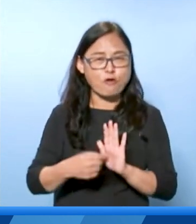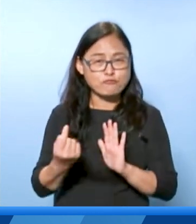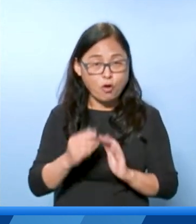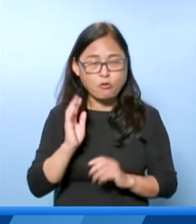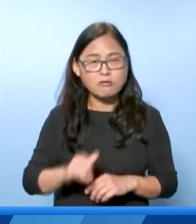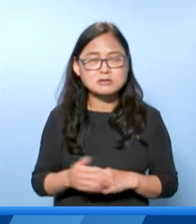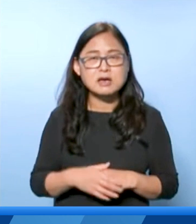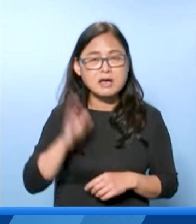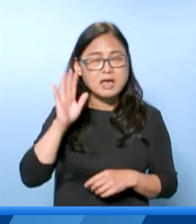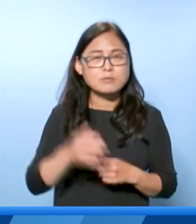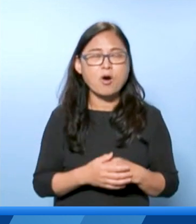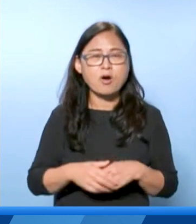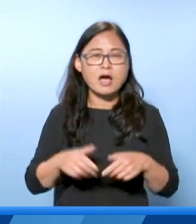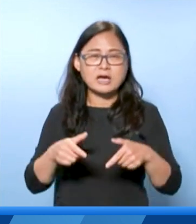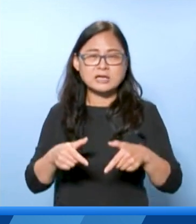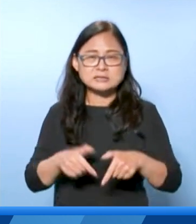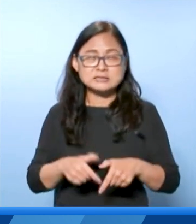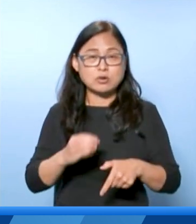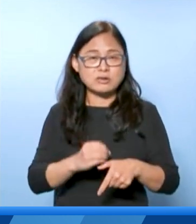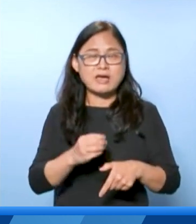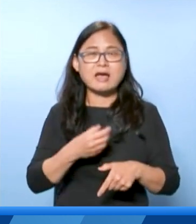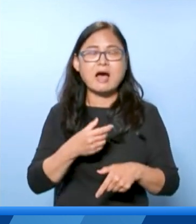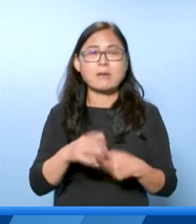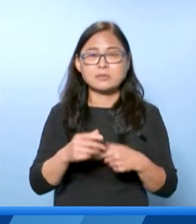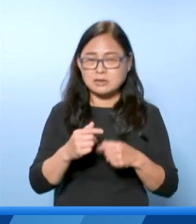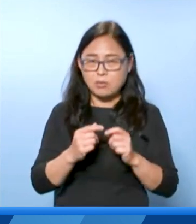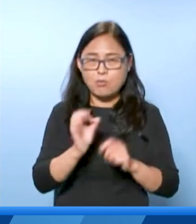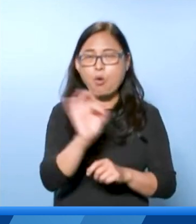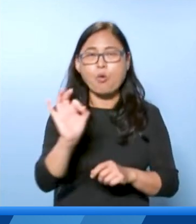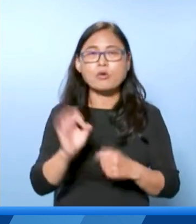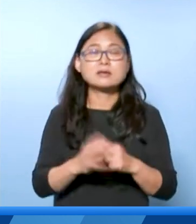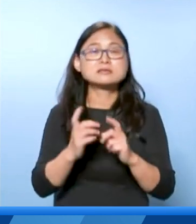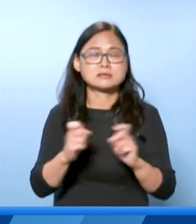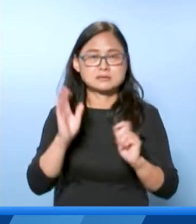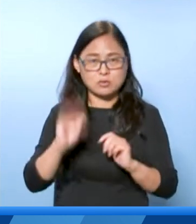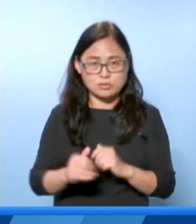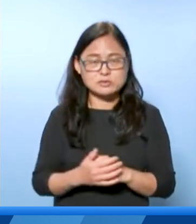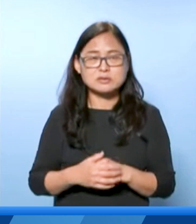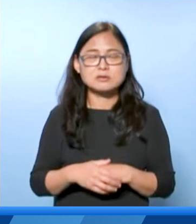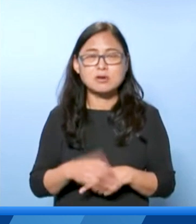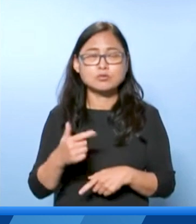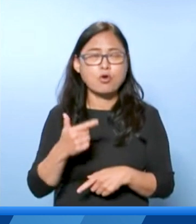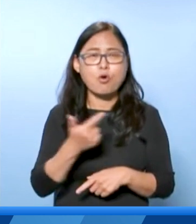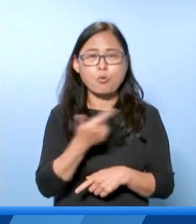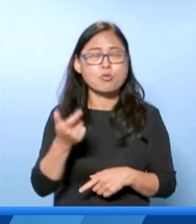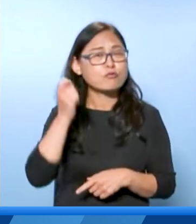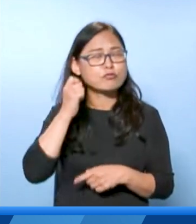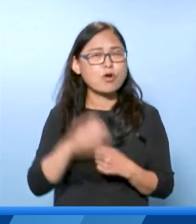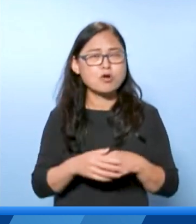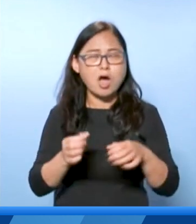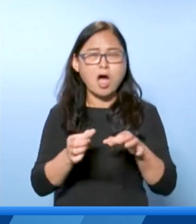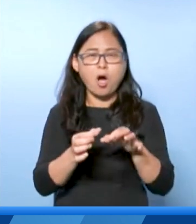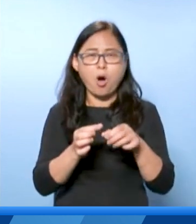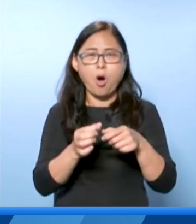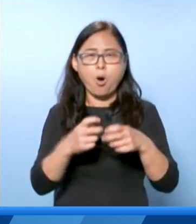為就是沒有子宮頸癌的城市。很多婦女年長都面對骨質疏鬆的問題，所以我們也都在這方面提出